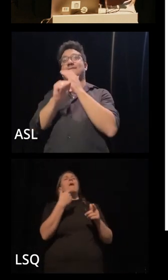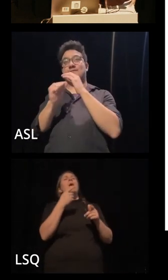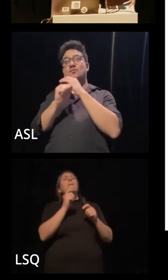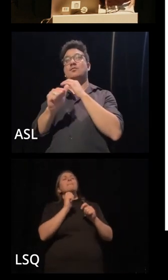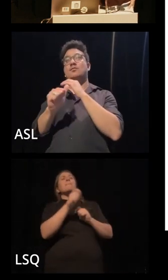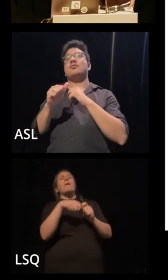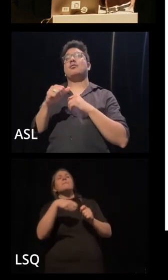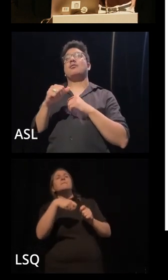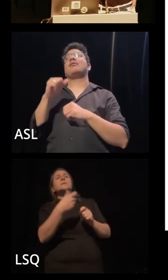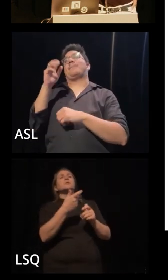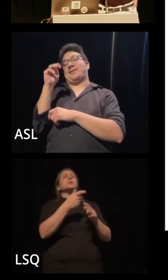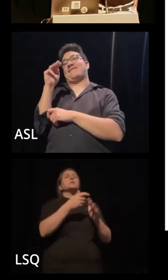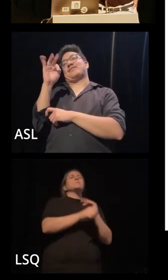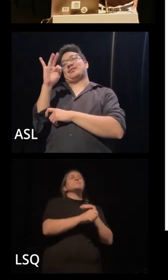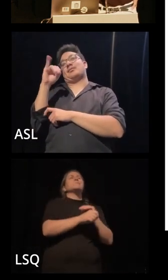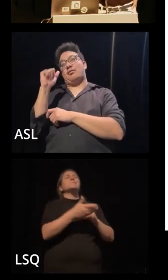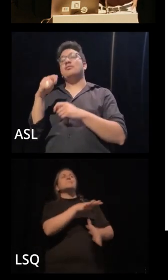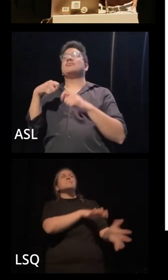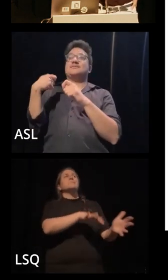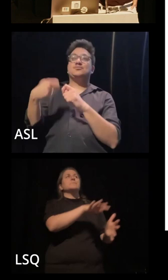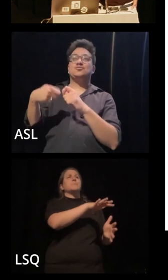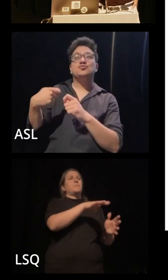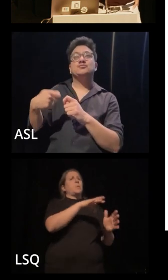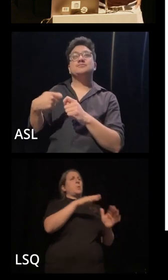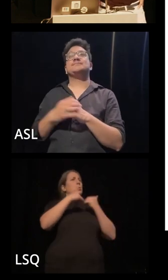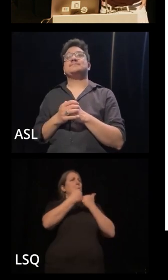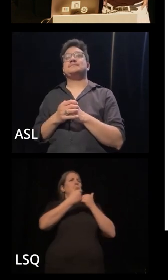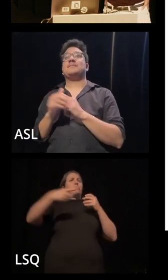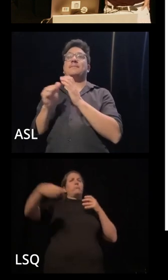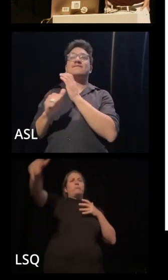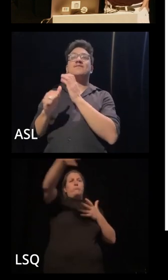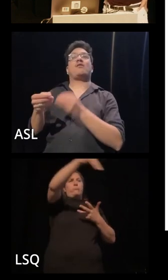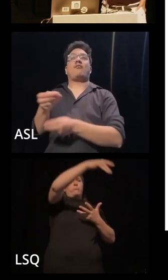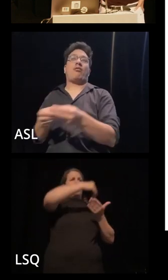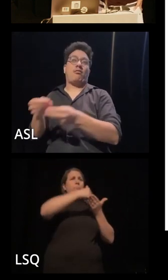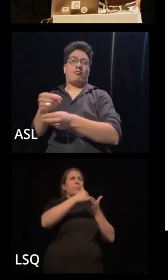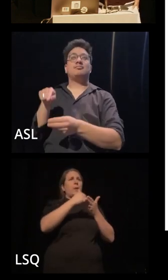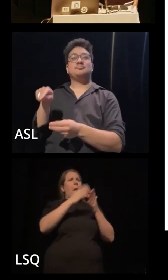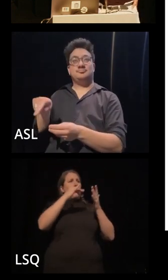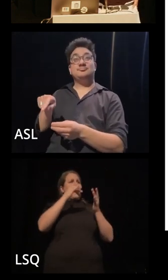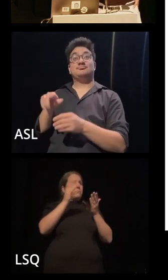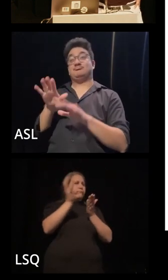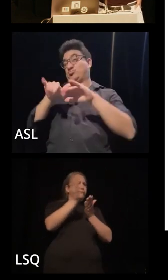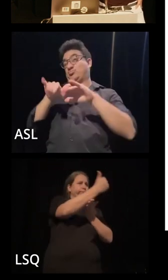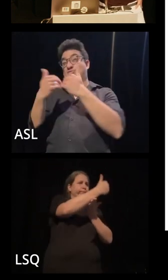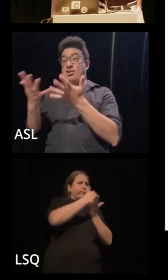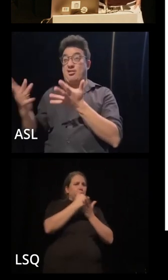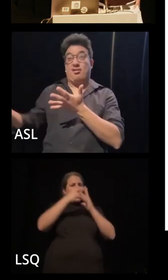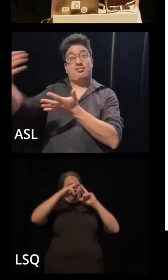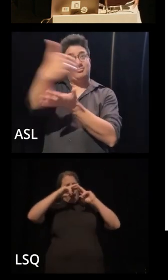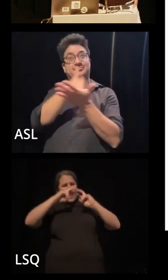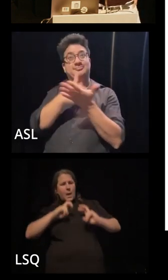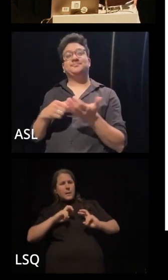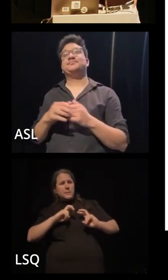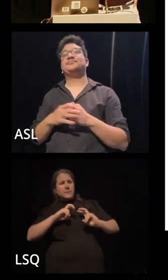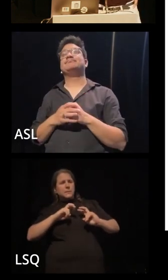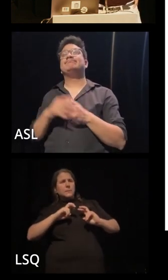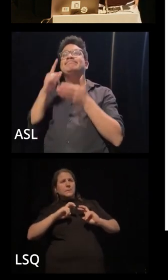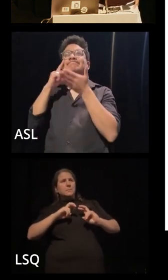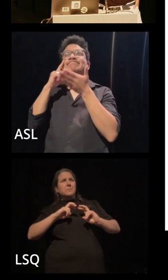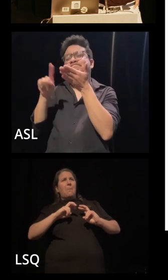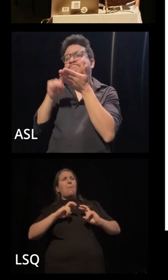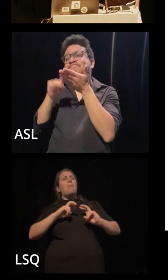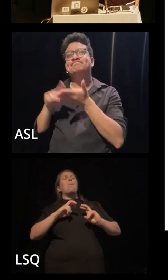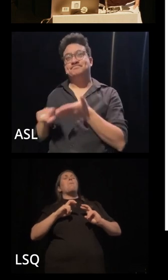Et ces entretiens ont été transcrits et analysés, ce qui a permis d'obtenir des conclusions qui ont